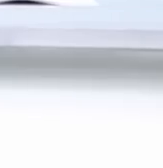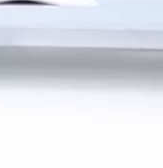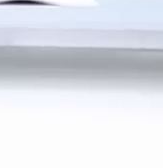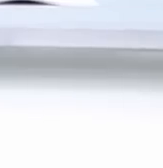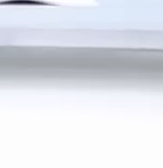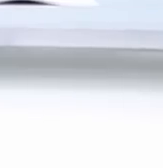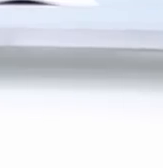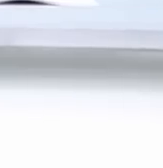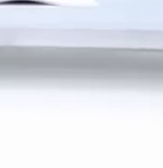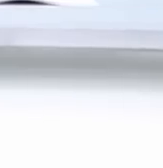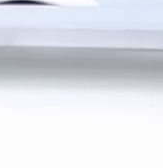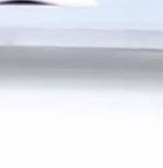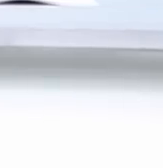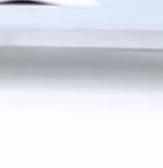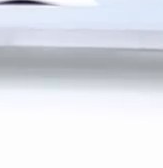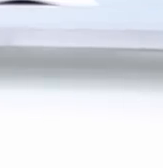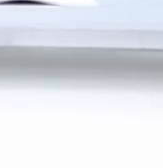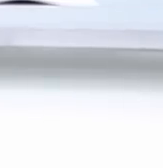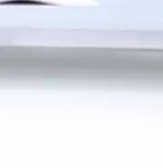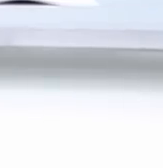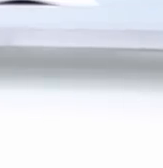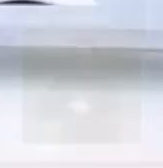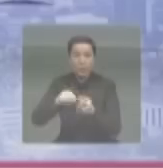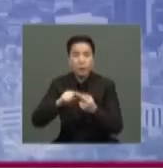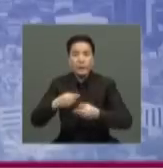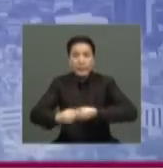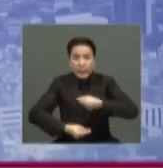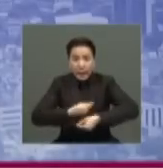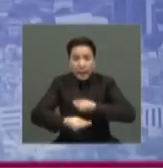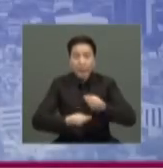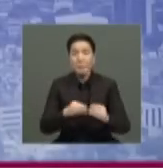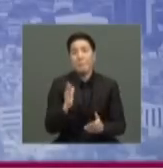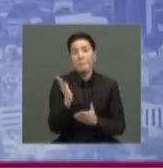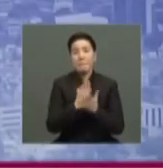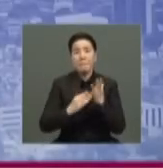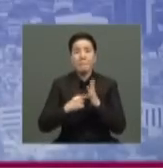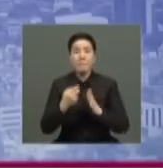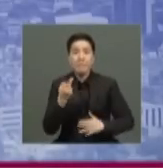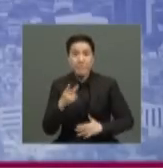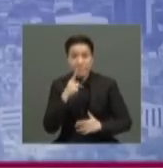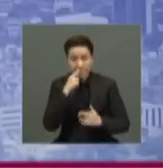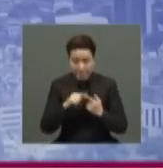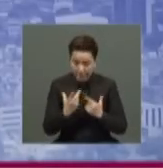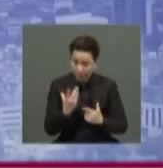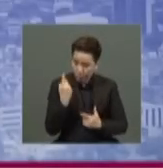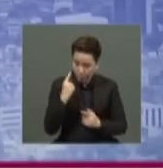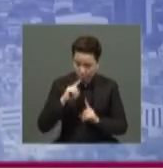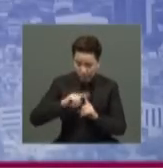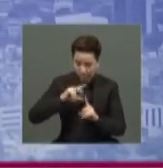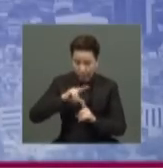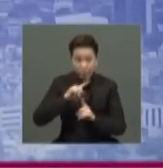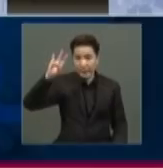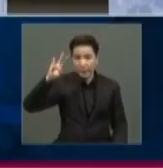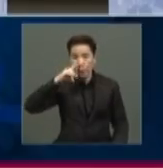ันนี้ภาพรวมโควิด -19 ในประเทศไทยนะครับที่มีการแถลงออกมาจากทางด้านสบค.นะครับพบว่ามีผู้ติดเชื้อโควิด -19